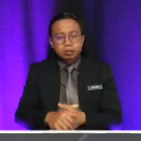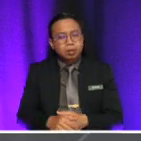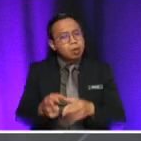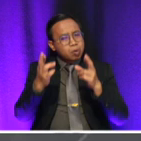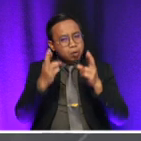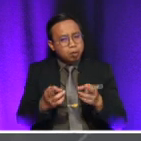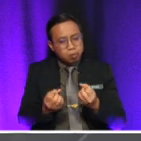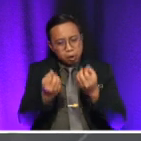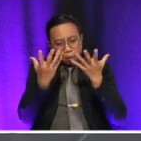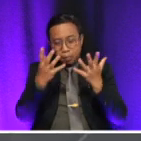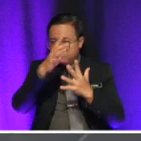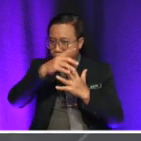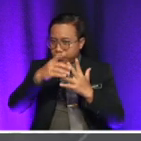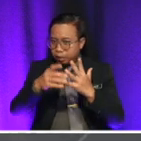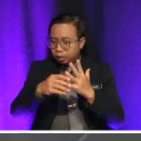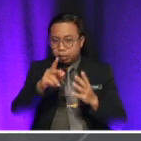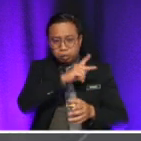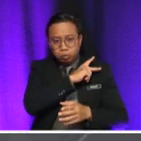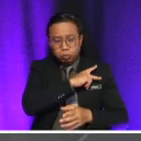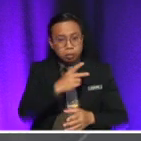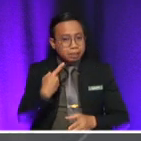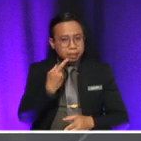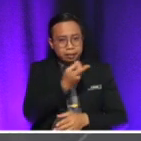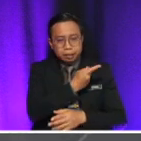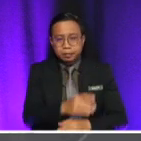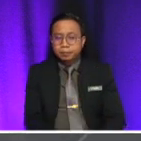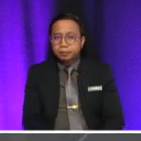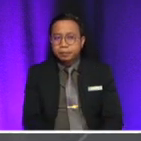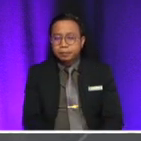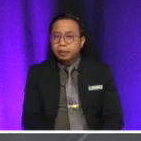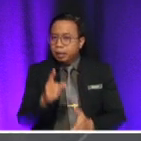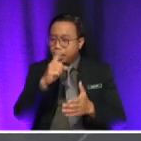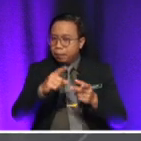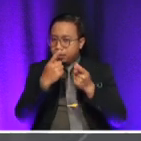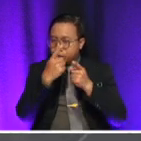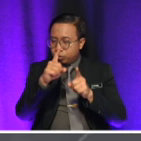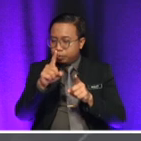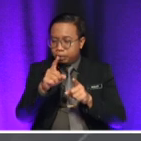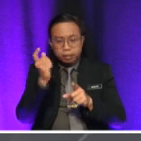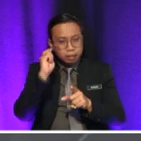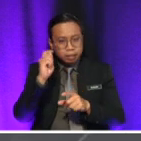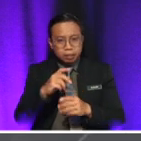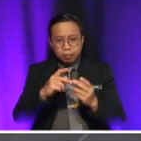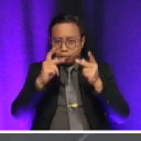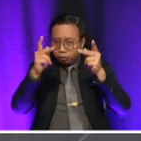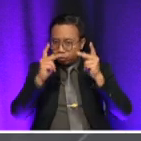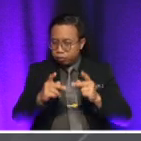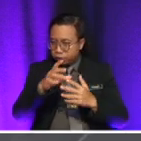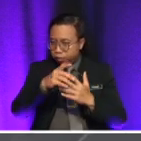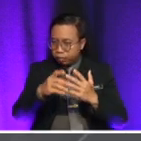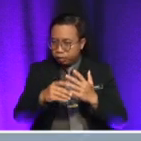pemimpin kita Oke izinkan kita bicara tadi proses pemilihan